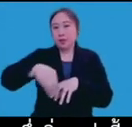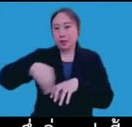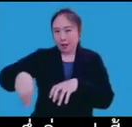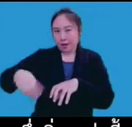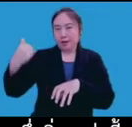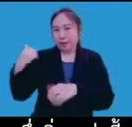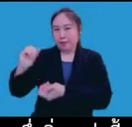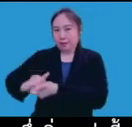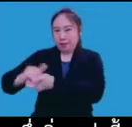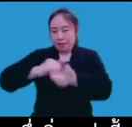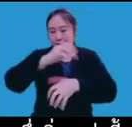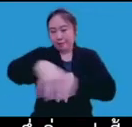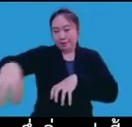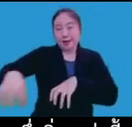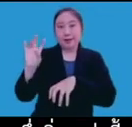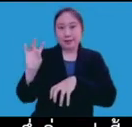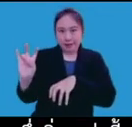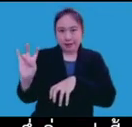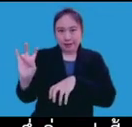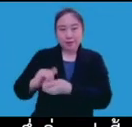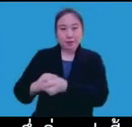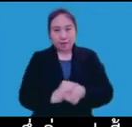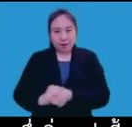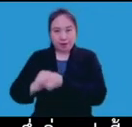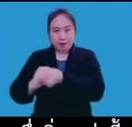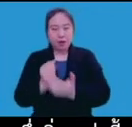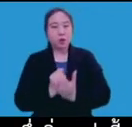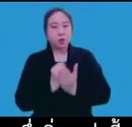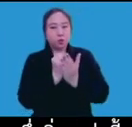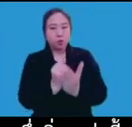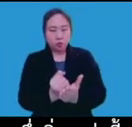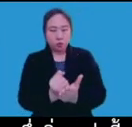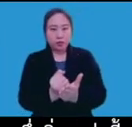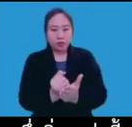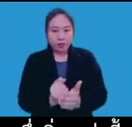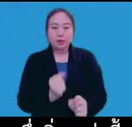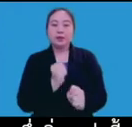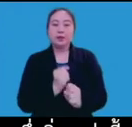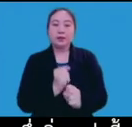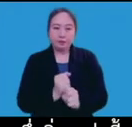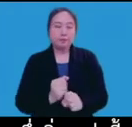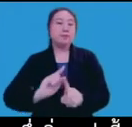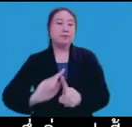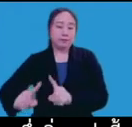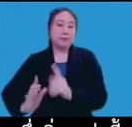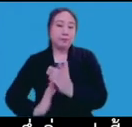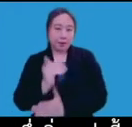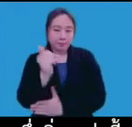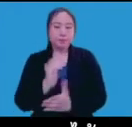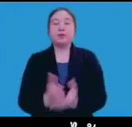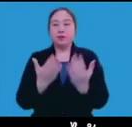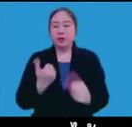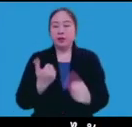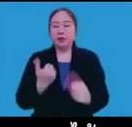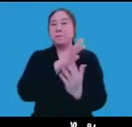ามีภาคี7ภาคีนะคะที่เป็นภาคีที่จะช่วยที่จะให้เราสามารถทำในเรื่องเหล่านี้ได้